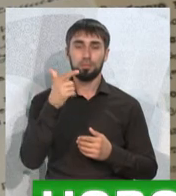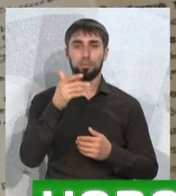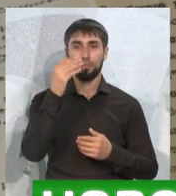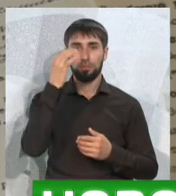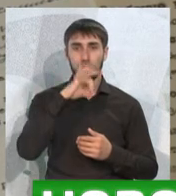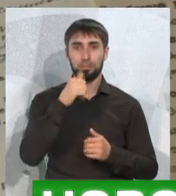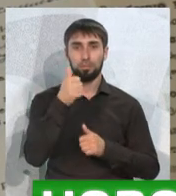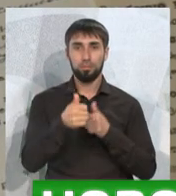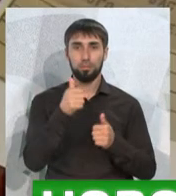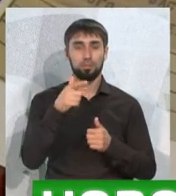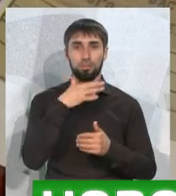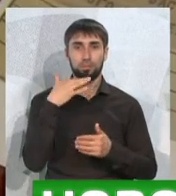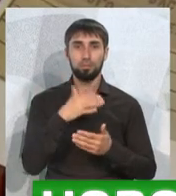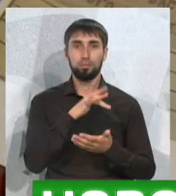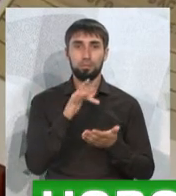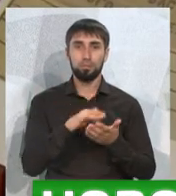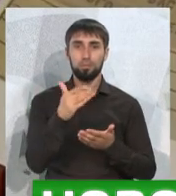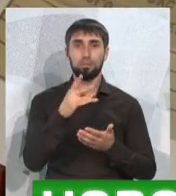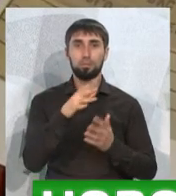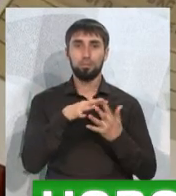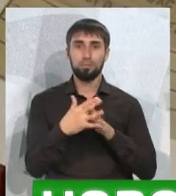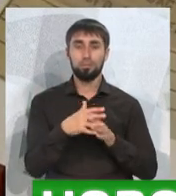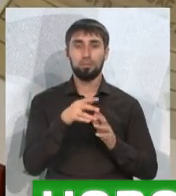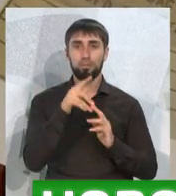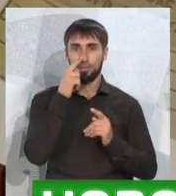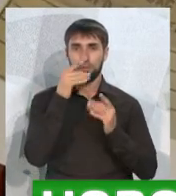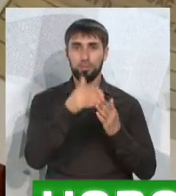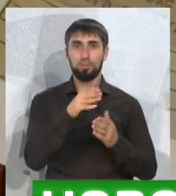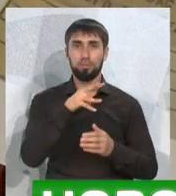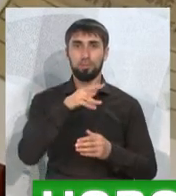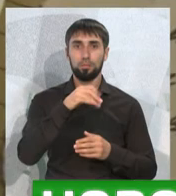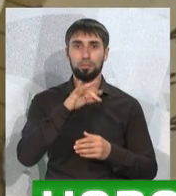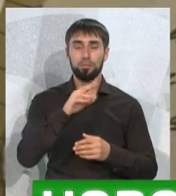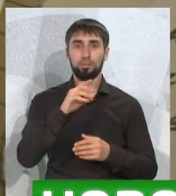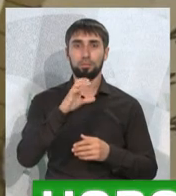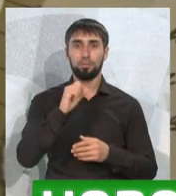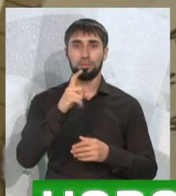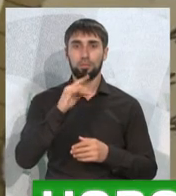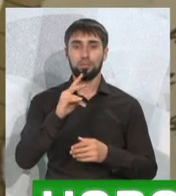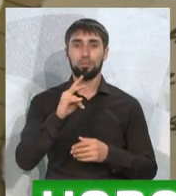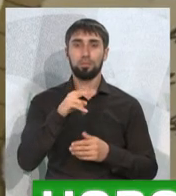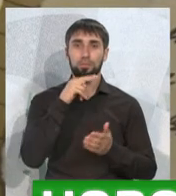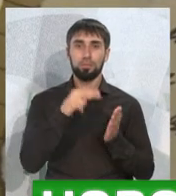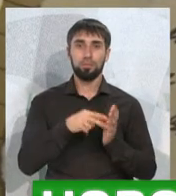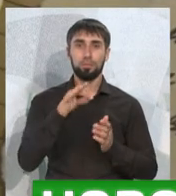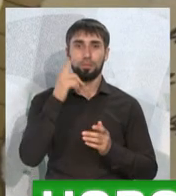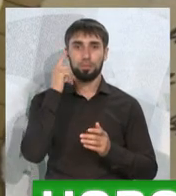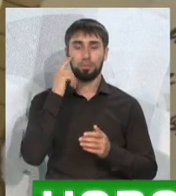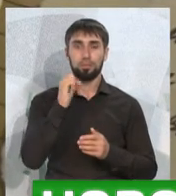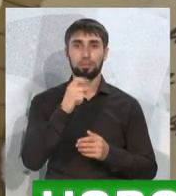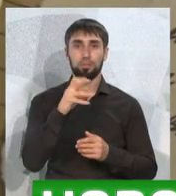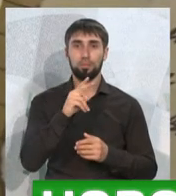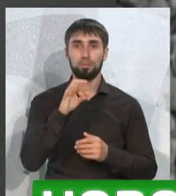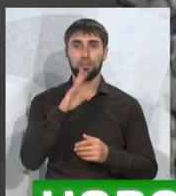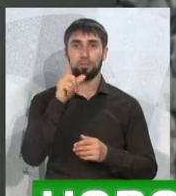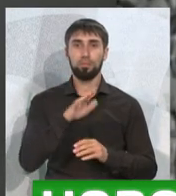читателей впечатляет. Это города и населенные пункты, разбросанные от Молдавии и до Сахалина, от Ленинграда и до Казахстана. Ахмеда Бокова не